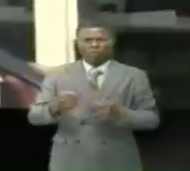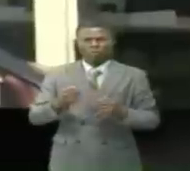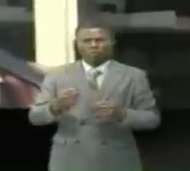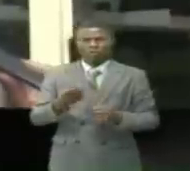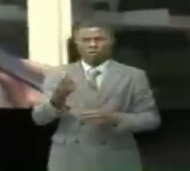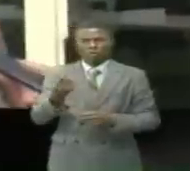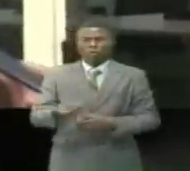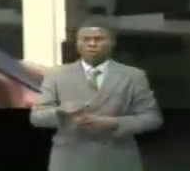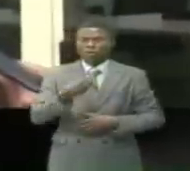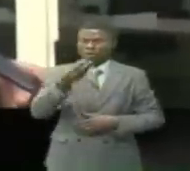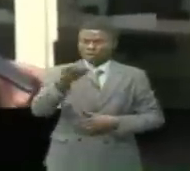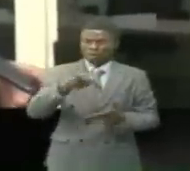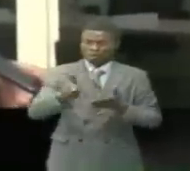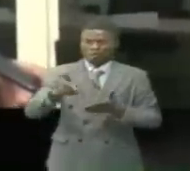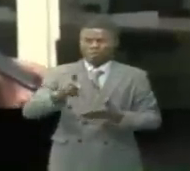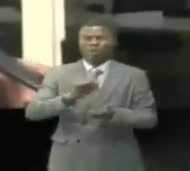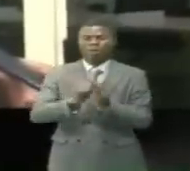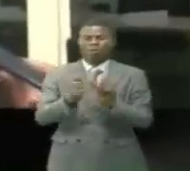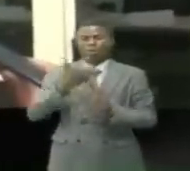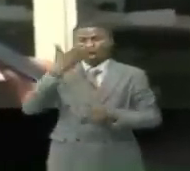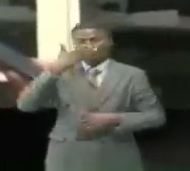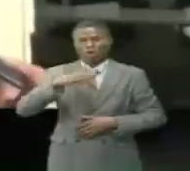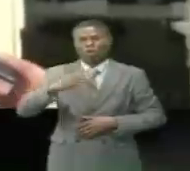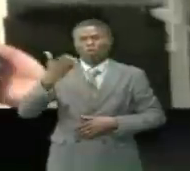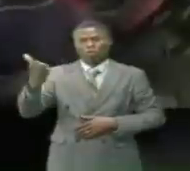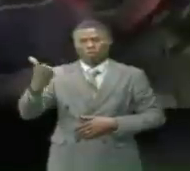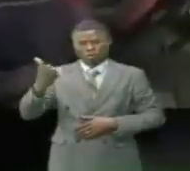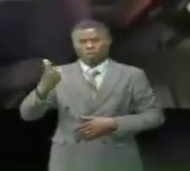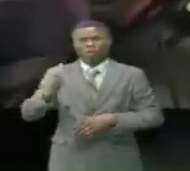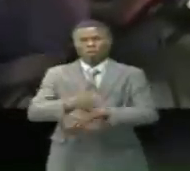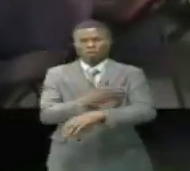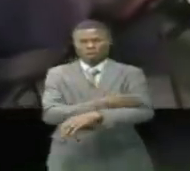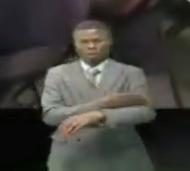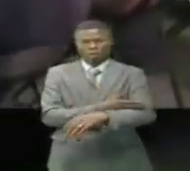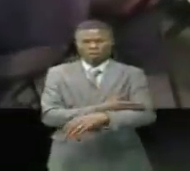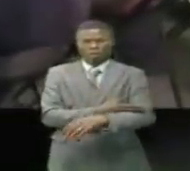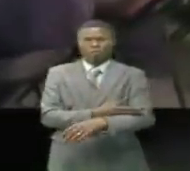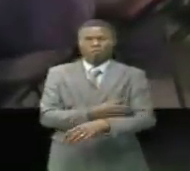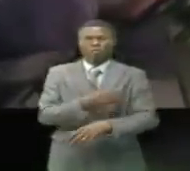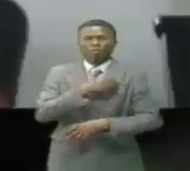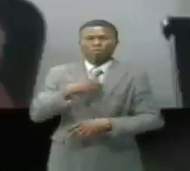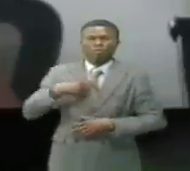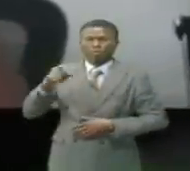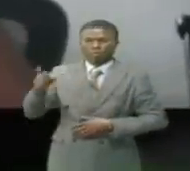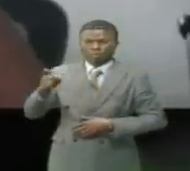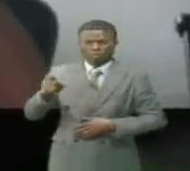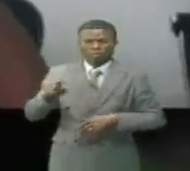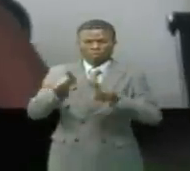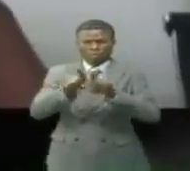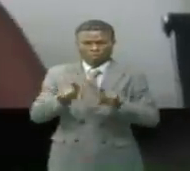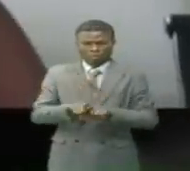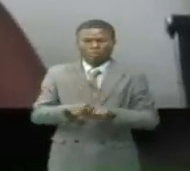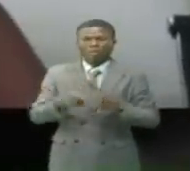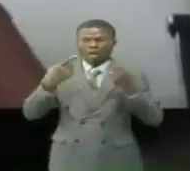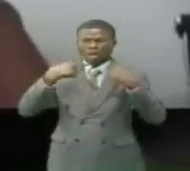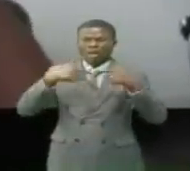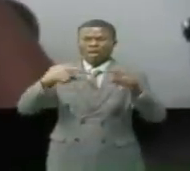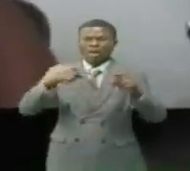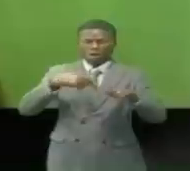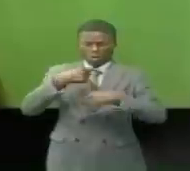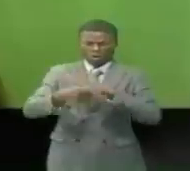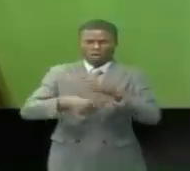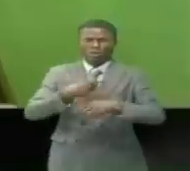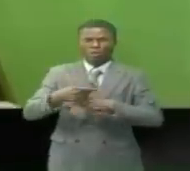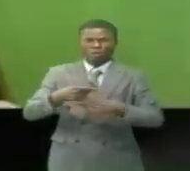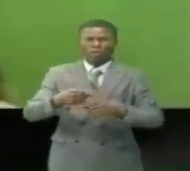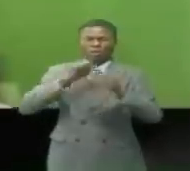fonds alloués à la santé puissent croître. Charlie Asifiwe a également annoncé le lancement